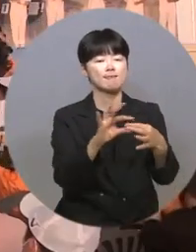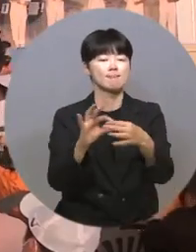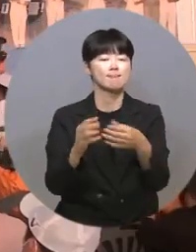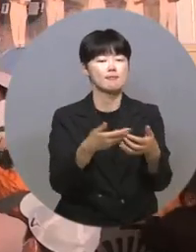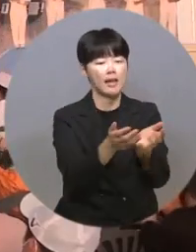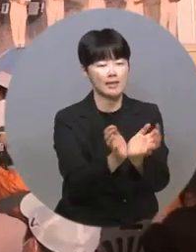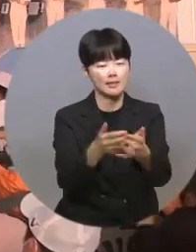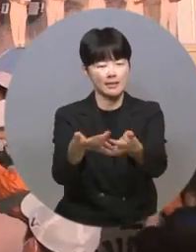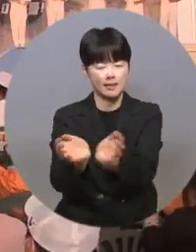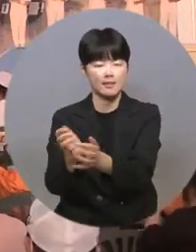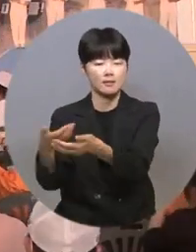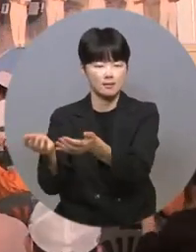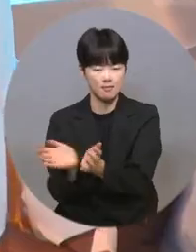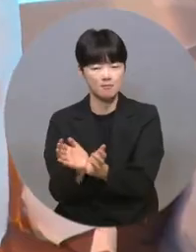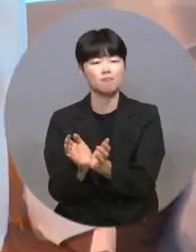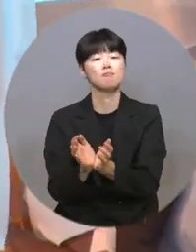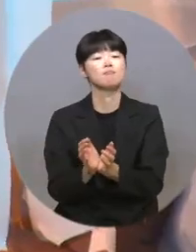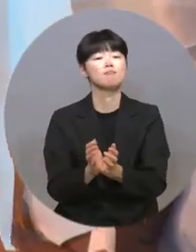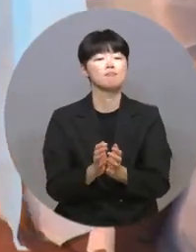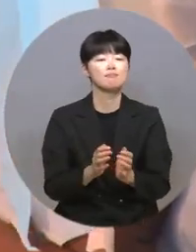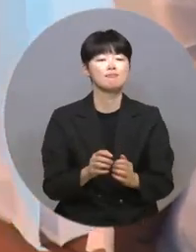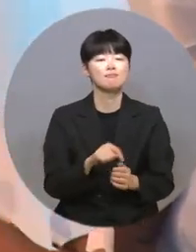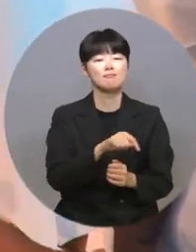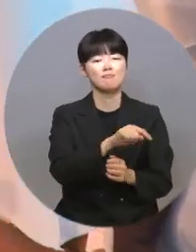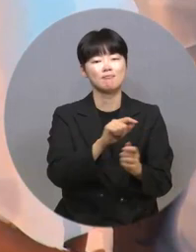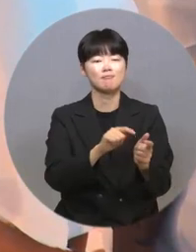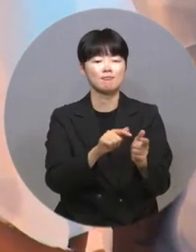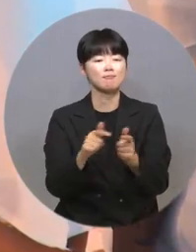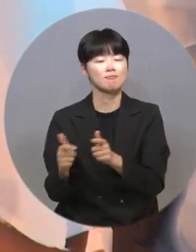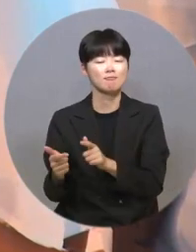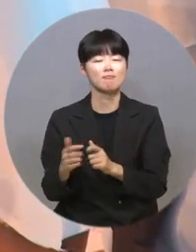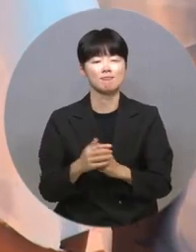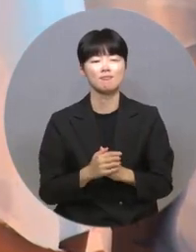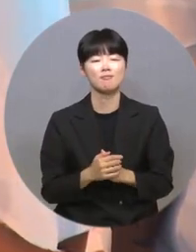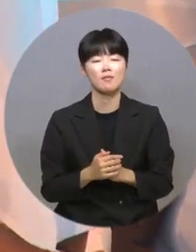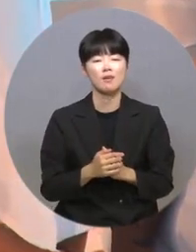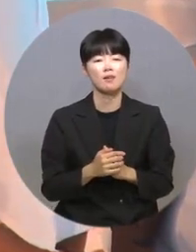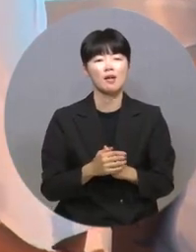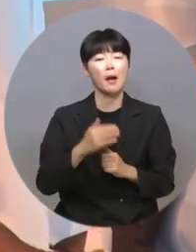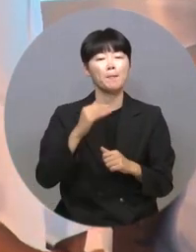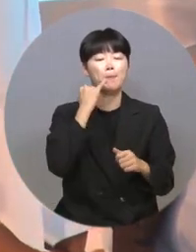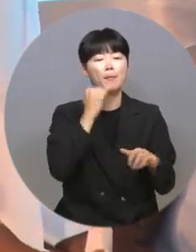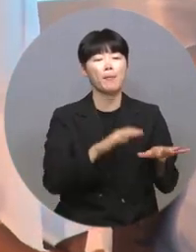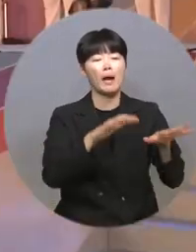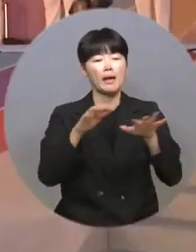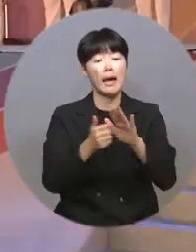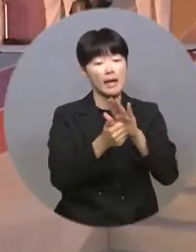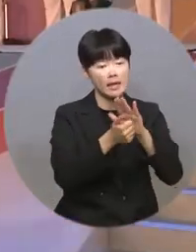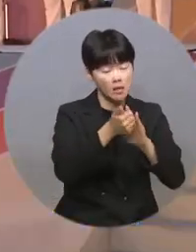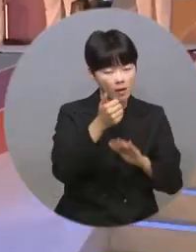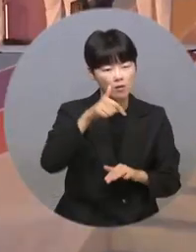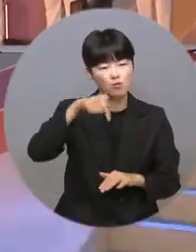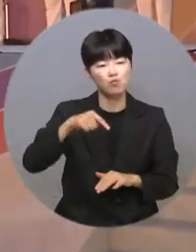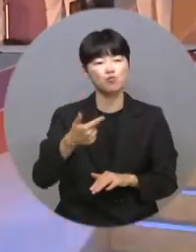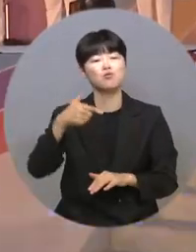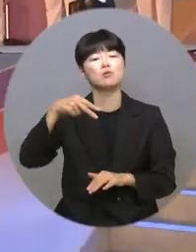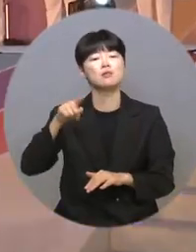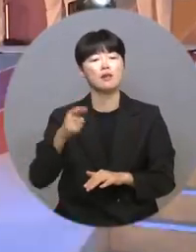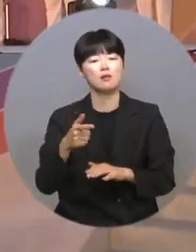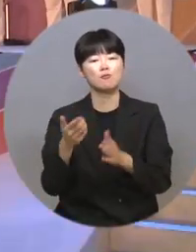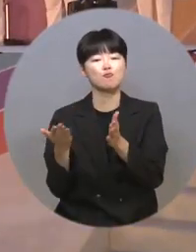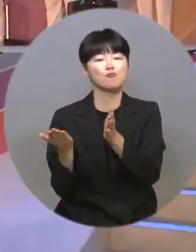한국해양소년단연맹이 주관한 이번 제전은 바다에서 희망을, 군산에서 미래를 이라는 슬로건으로 비응항,